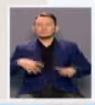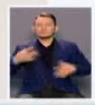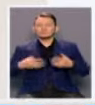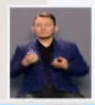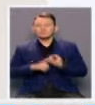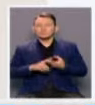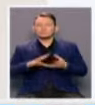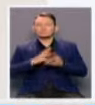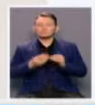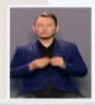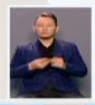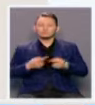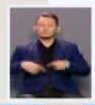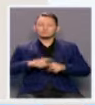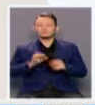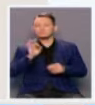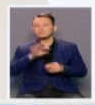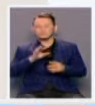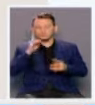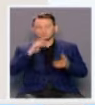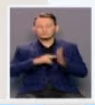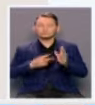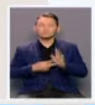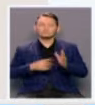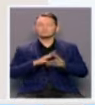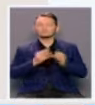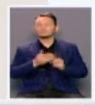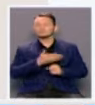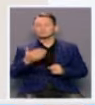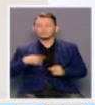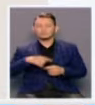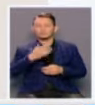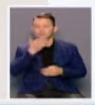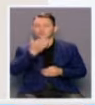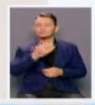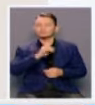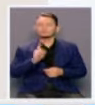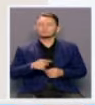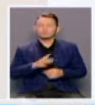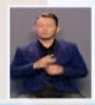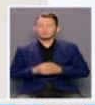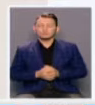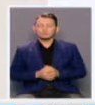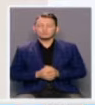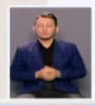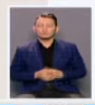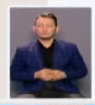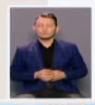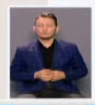қараған уақытта біз ұсыныс ретінде олардан сұрағанбыз. Жалпы